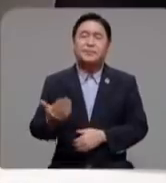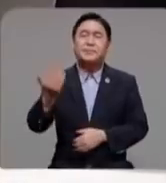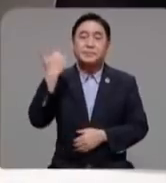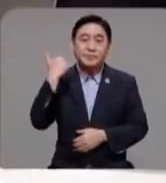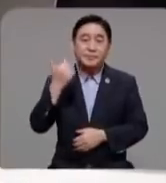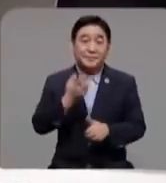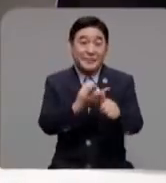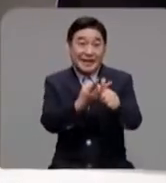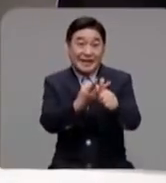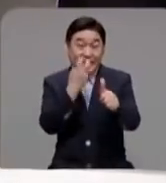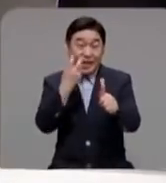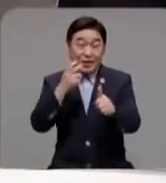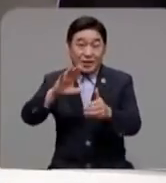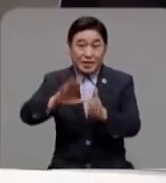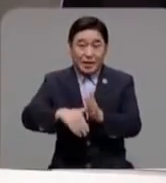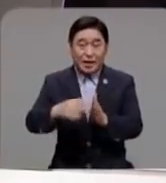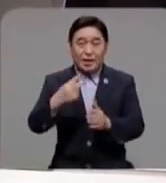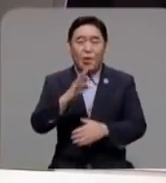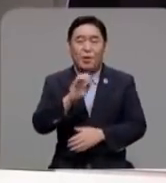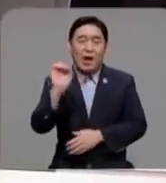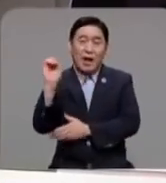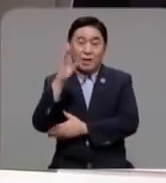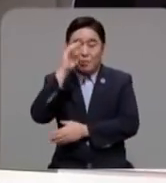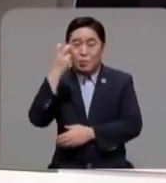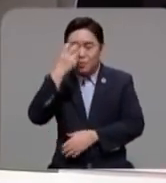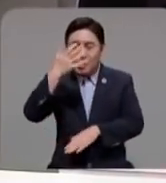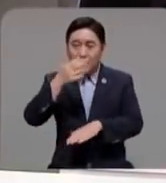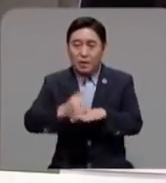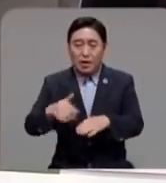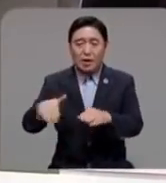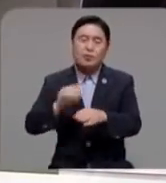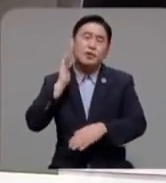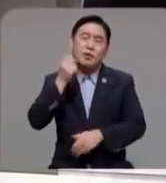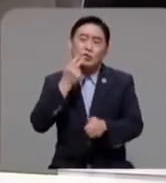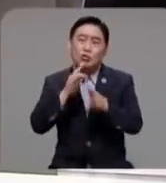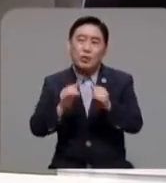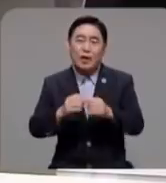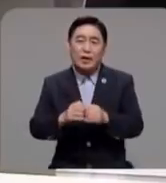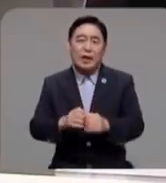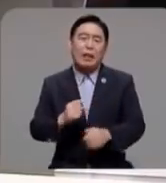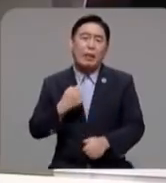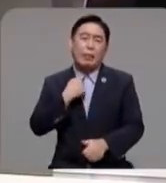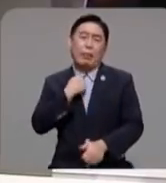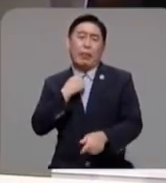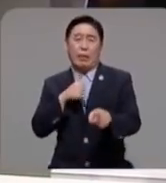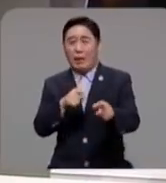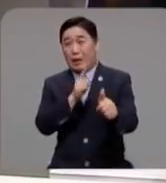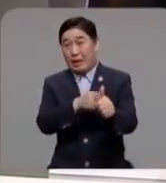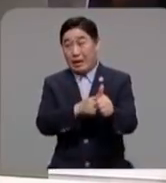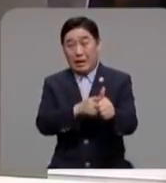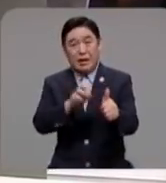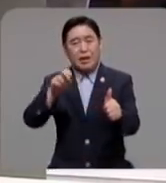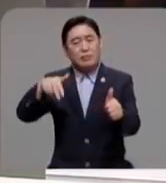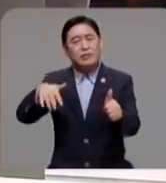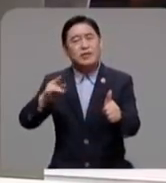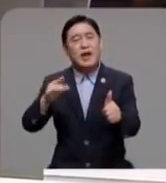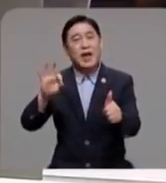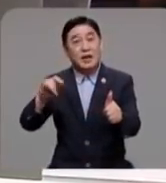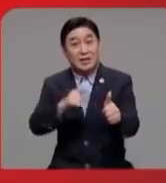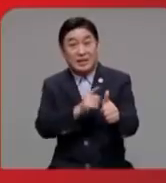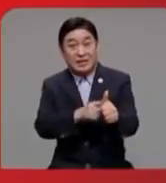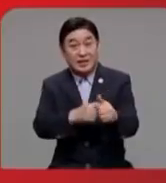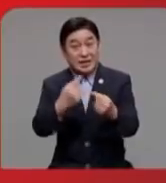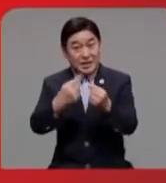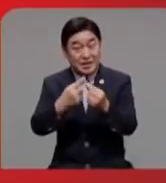지난번에 탄핵 대선 때 동아일보 조사에 의하면 문재인 후보가 비호감도가 제일 높았습니다. 한번 다시 한번